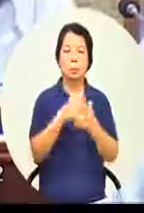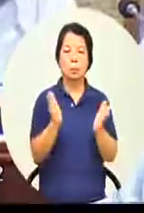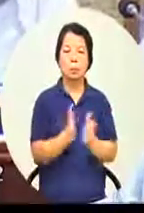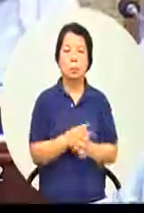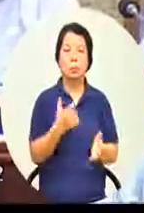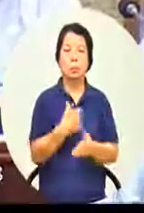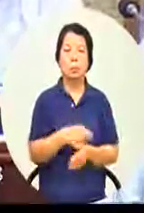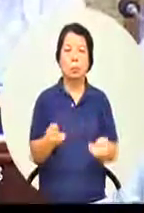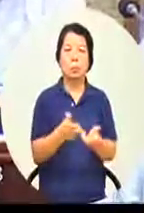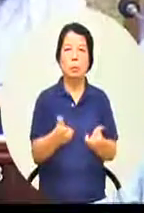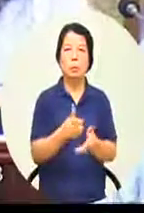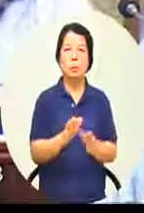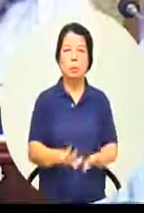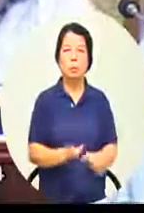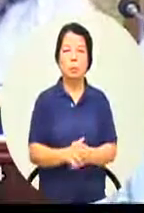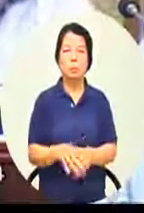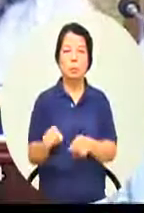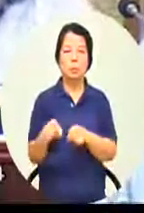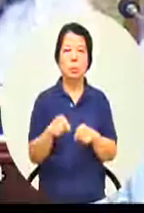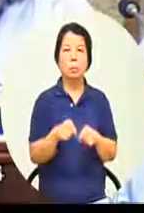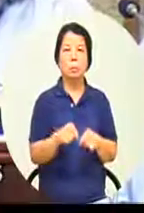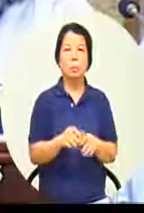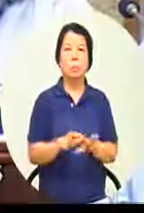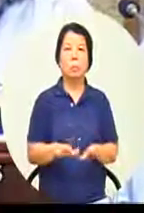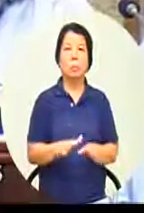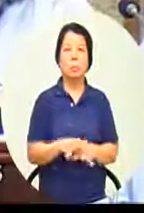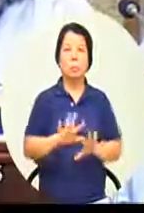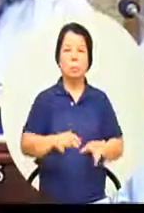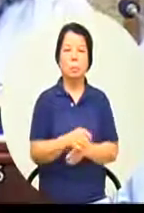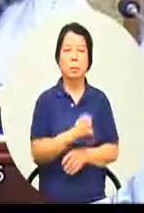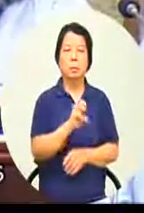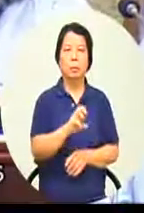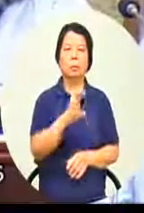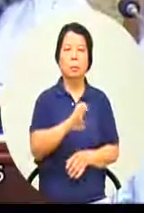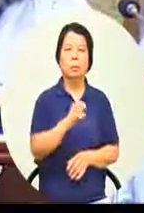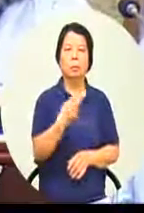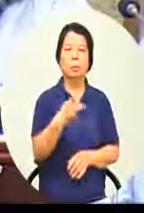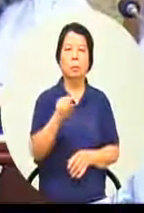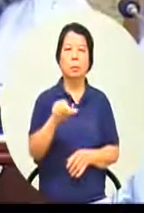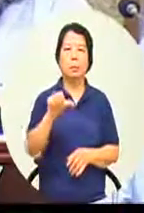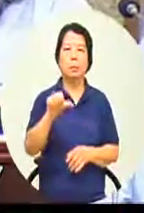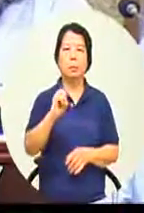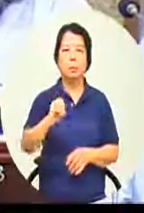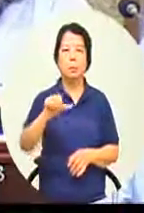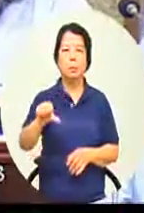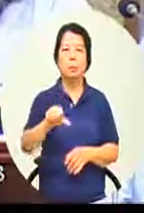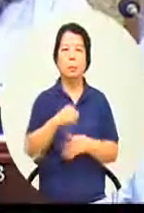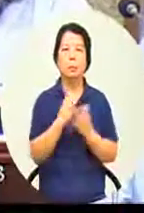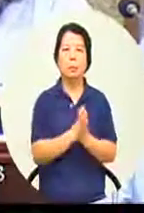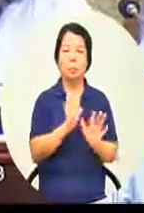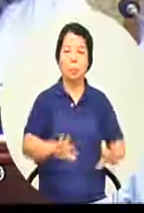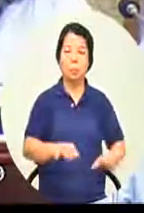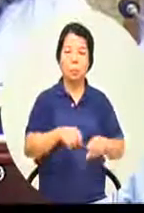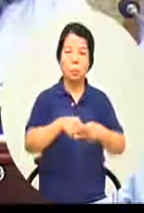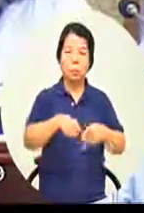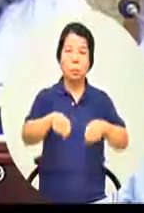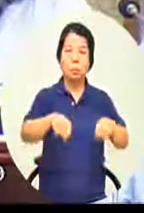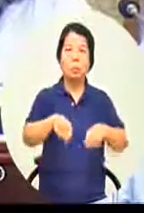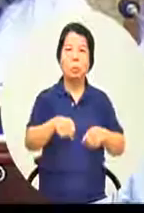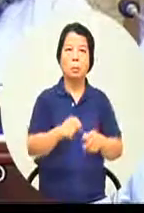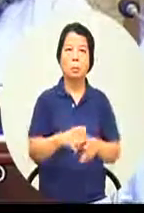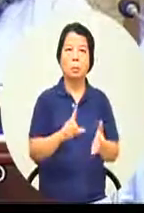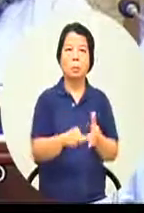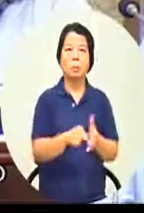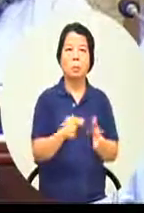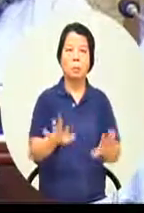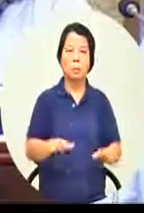分，目前我们赶上来赶到。目前是92.05，那整个一期的工的期程部分哦，